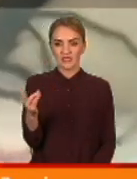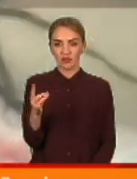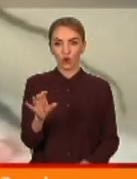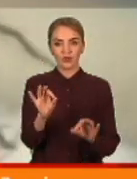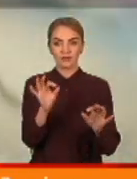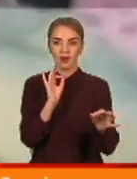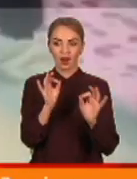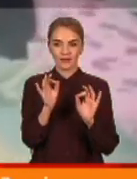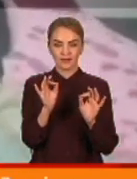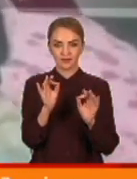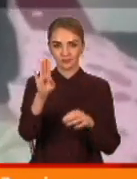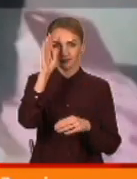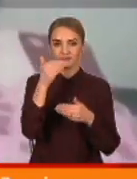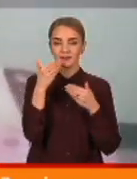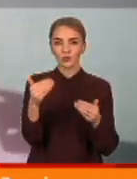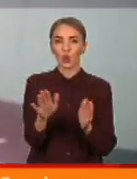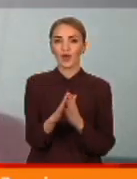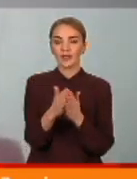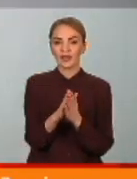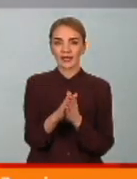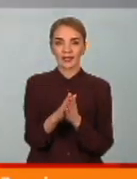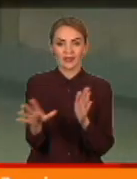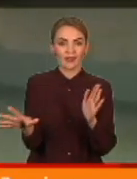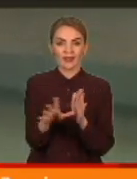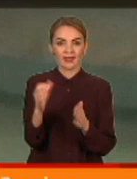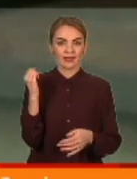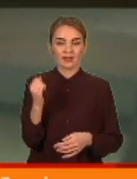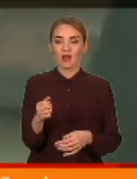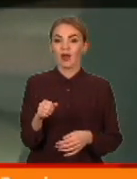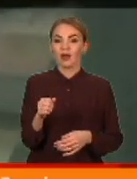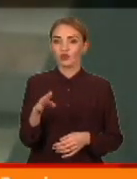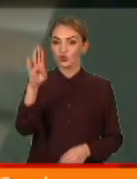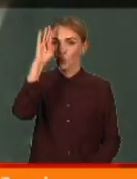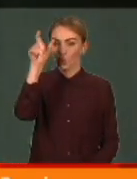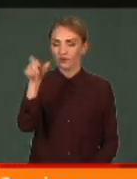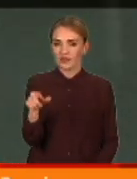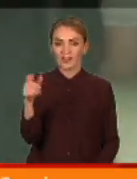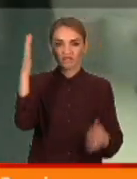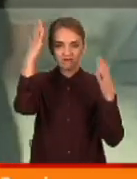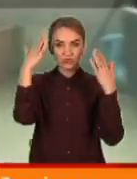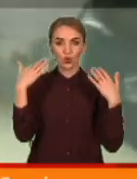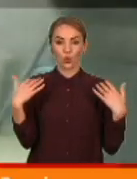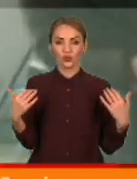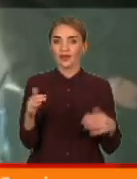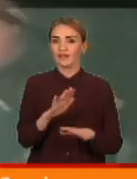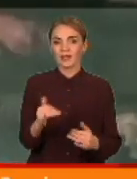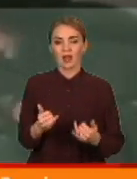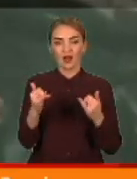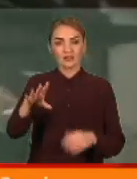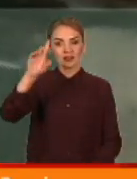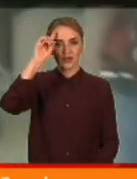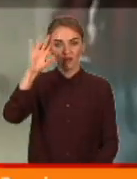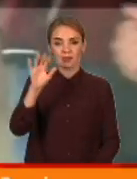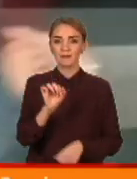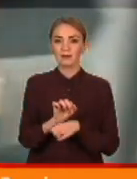Коментатори радять Фулоханові звернутися до книги Гіннеса, аби зареєструвати рекорд. Утім, чоловік відрощив волосся не заради слави.